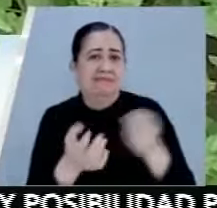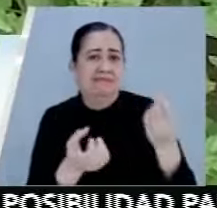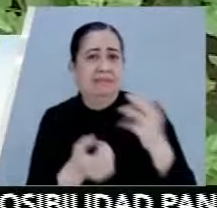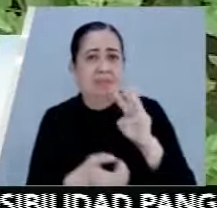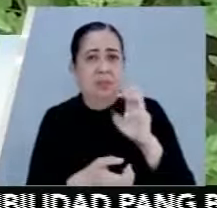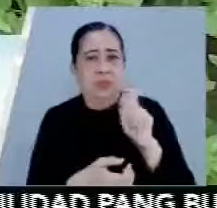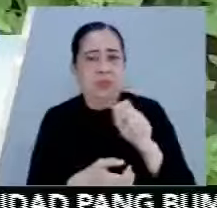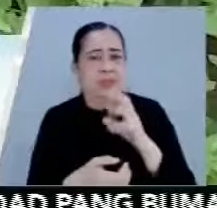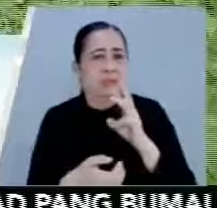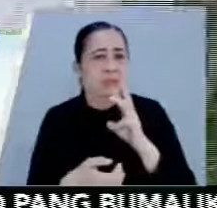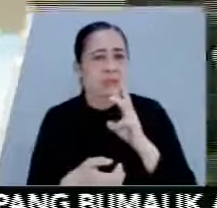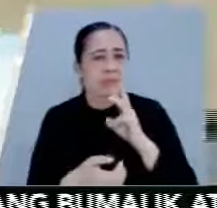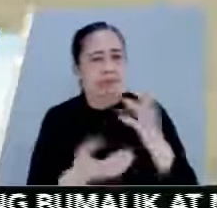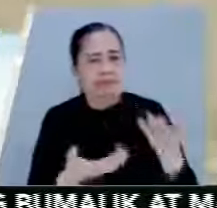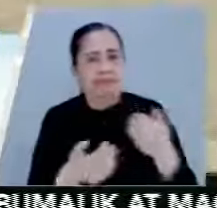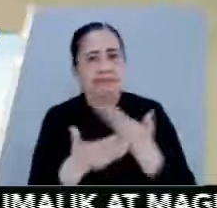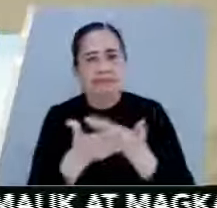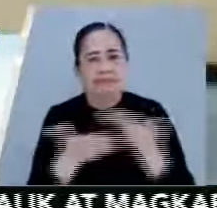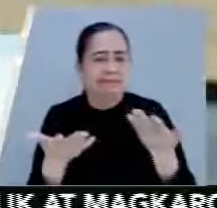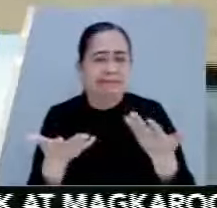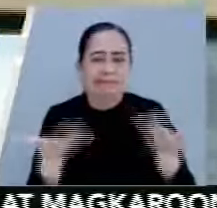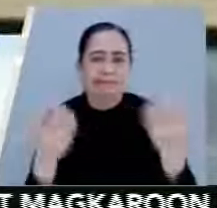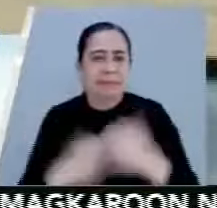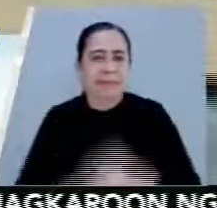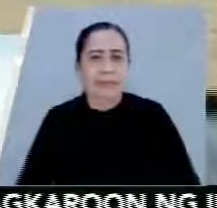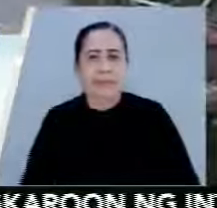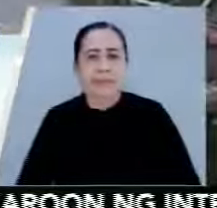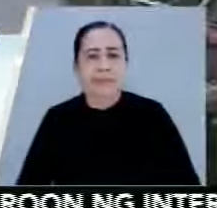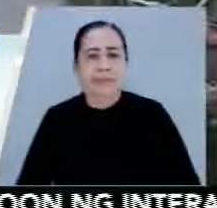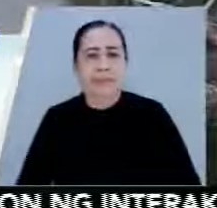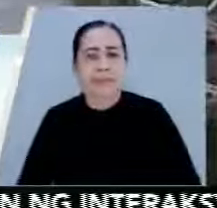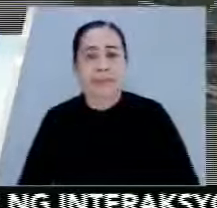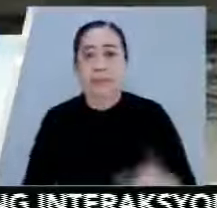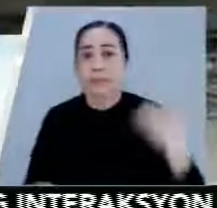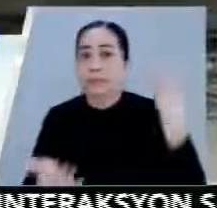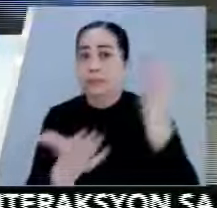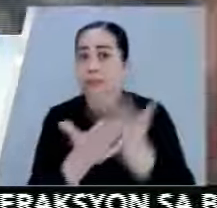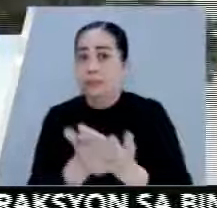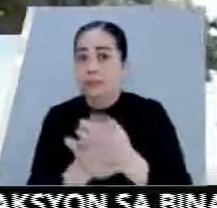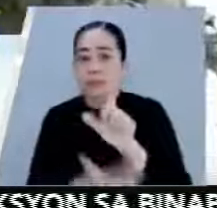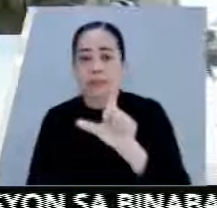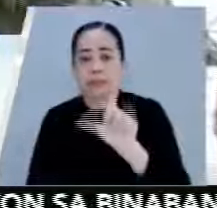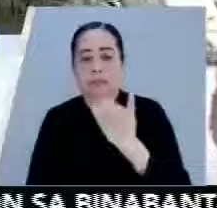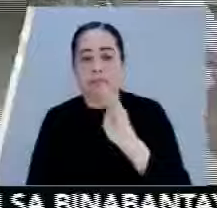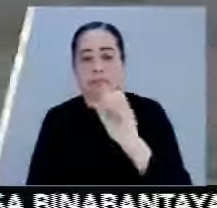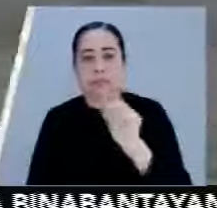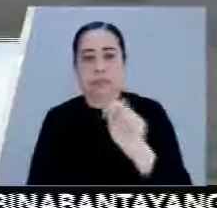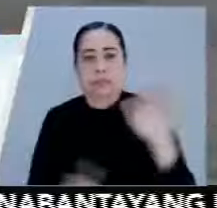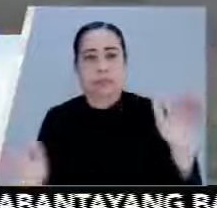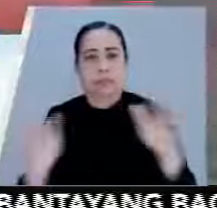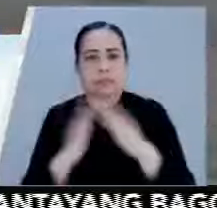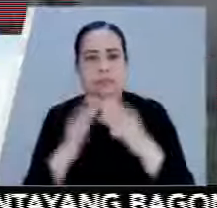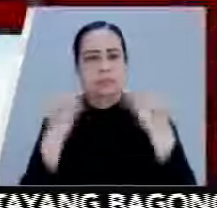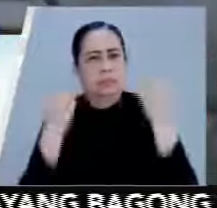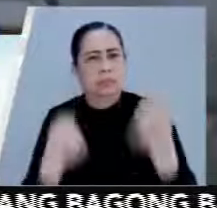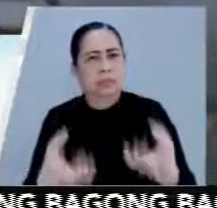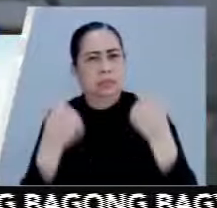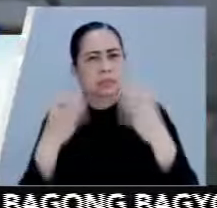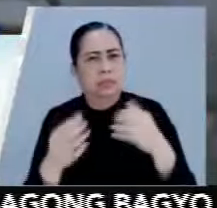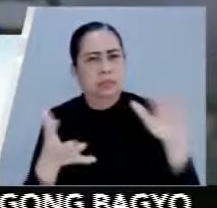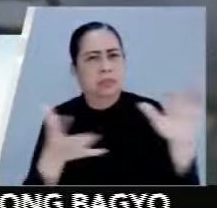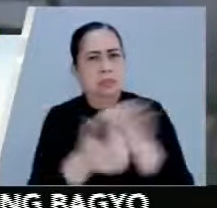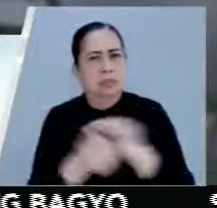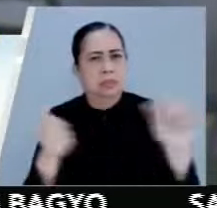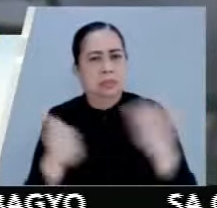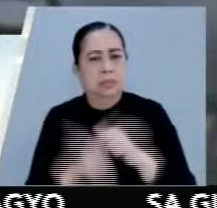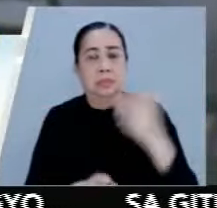Karamihan sa gamit namin basa pagdating namin sa Libon Albay kaliwat kanang pinsala ang tumambad sa amin ang dating